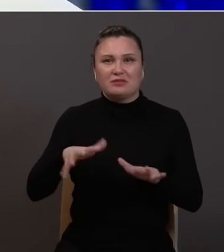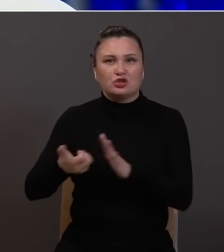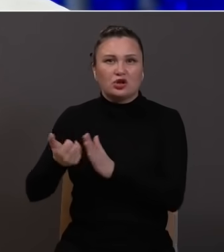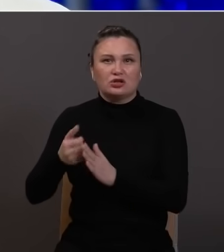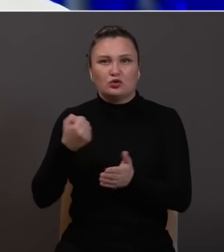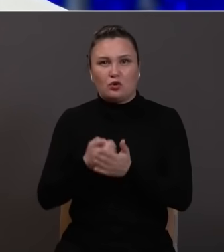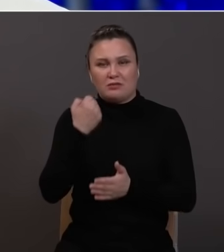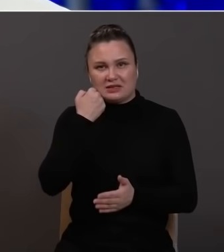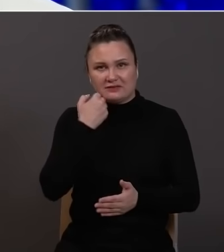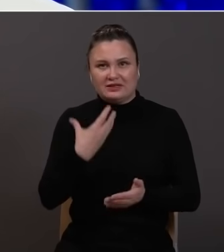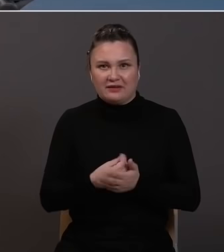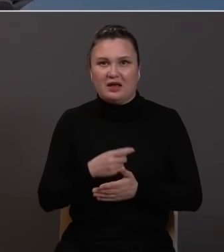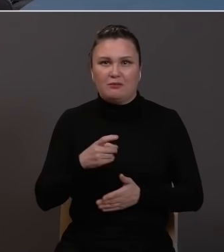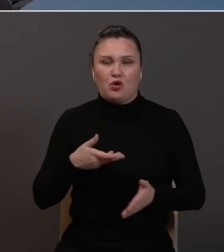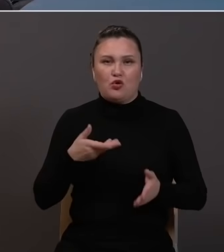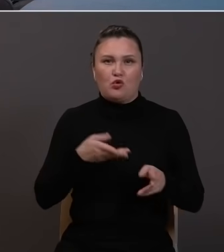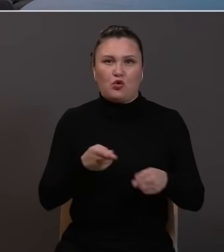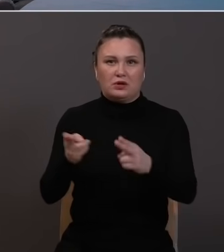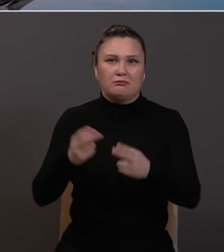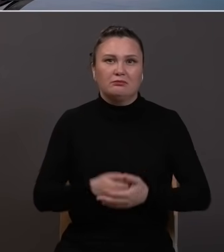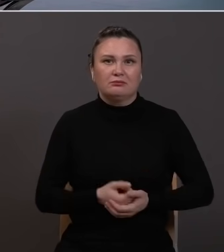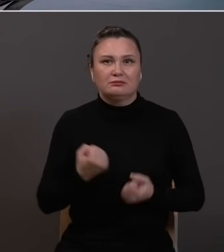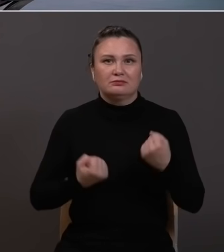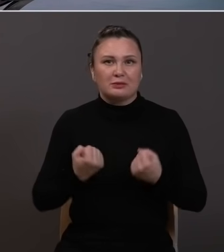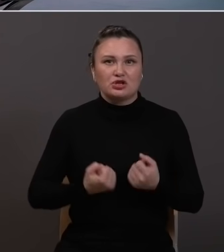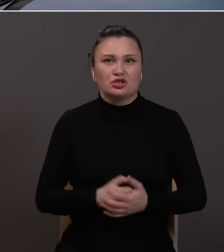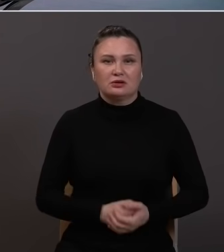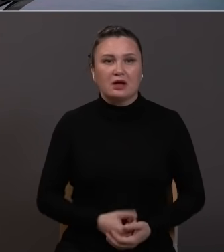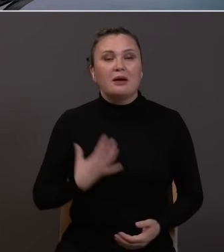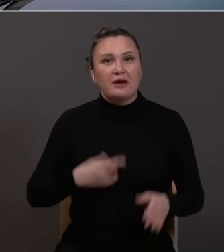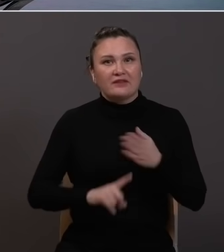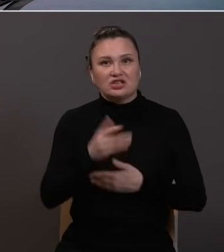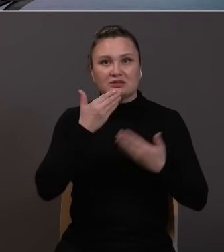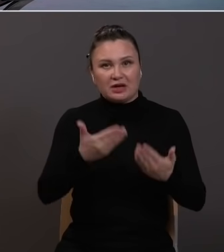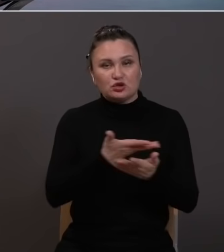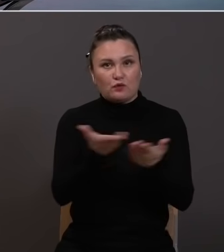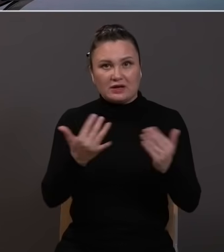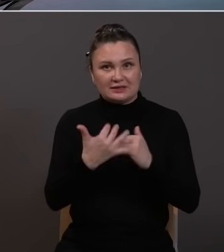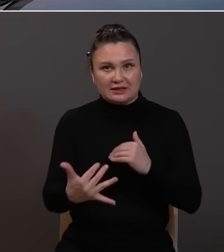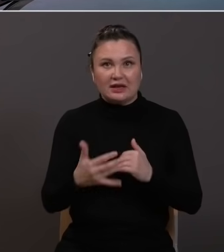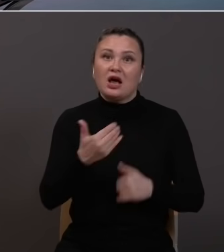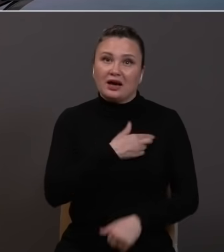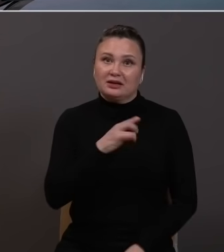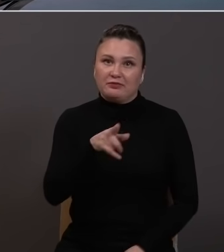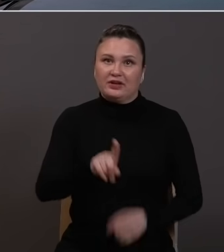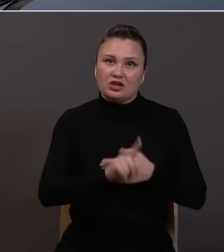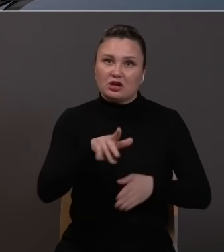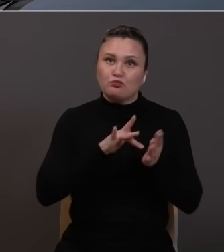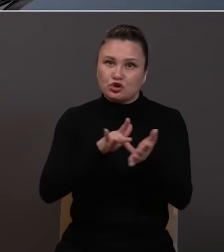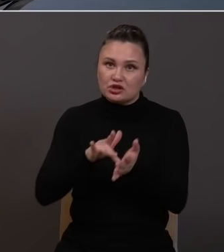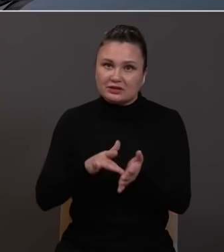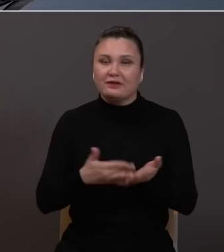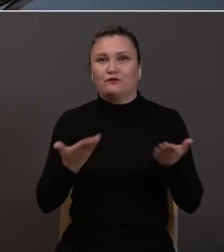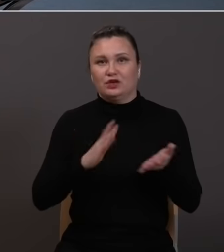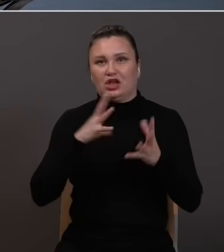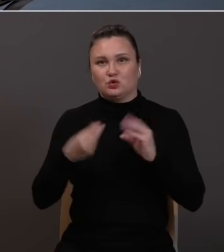до Москвы. Ну а мы в начале нашей трансляции спрашивали у зрителей, хотели бы вы начать путешествовать. И вот